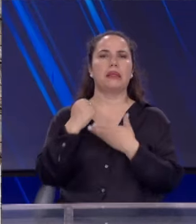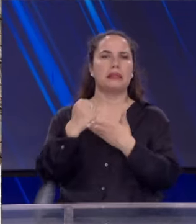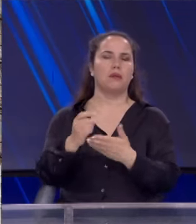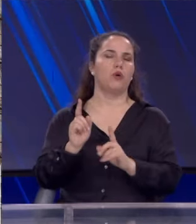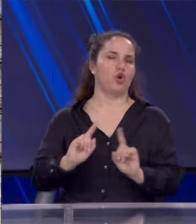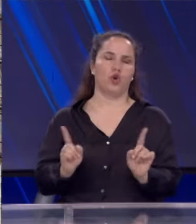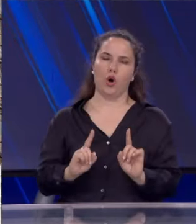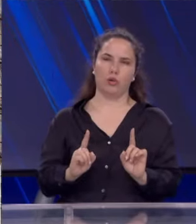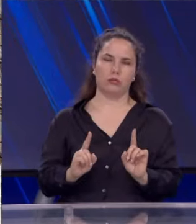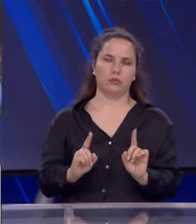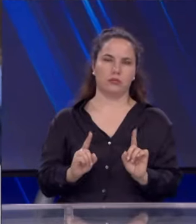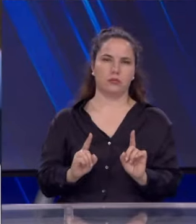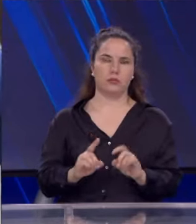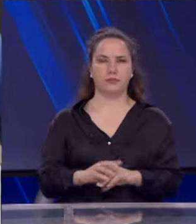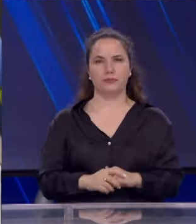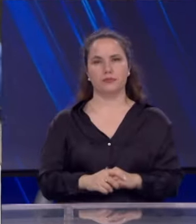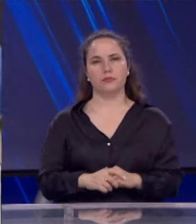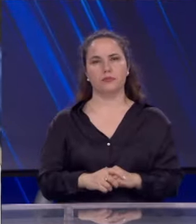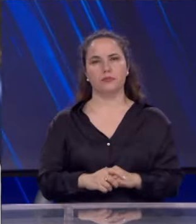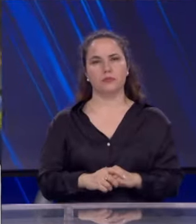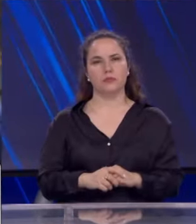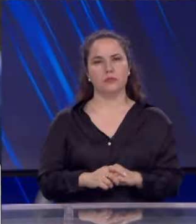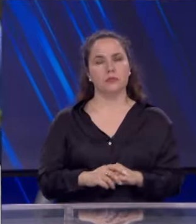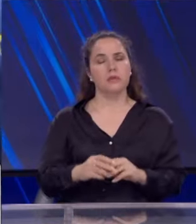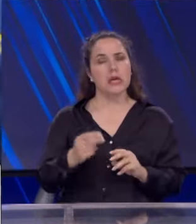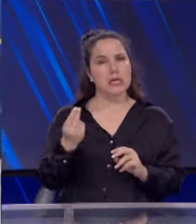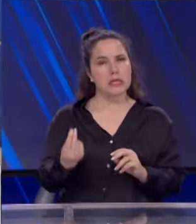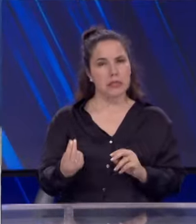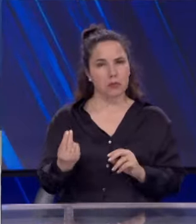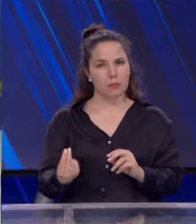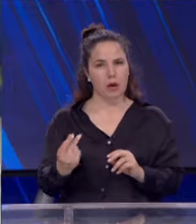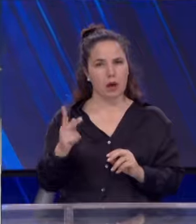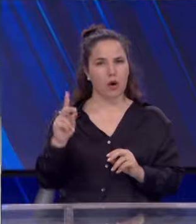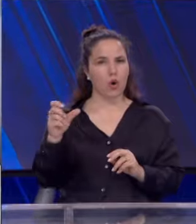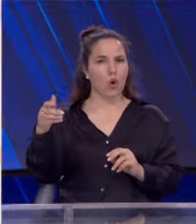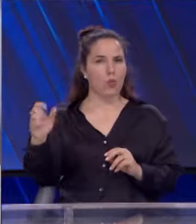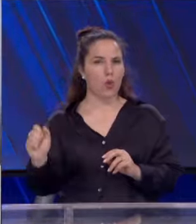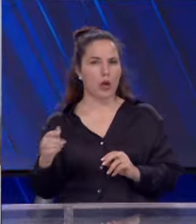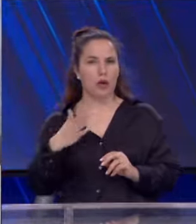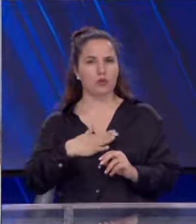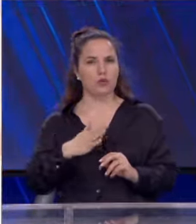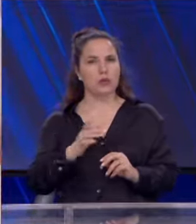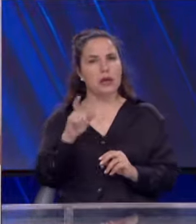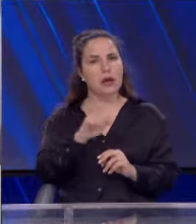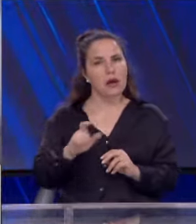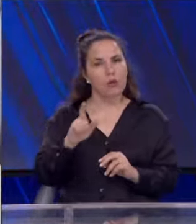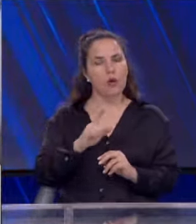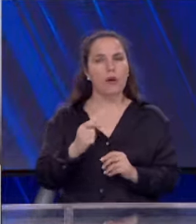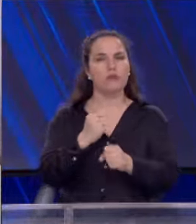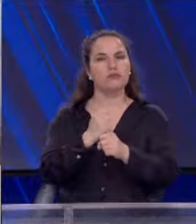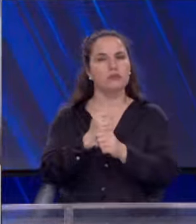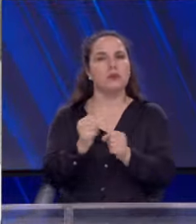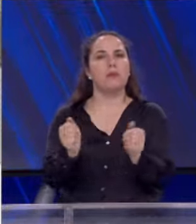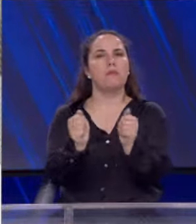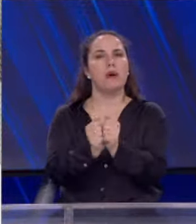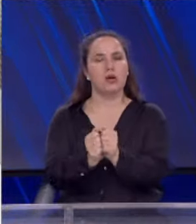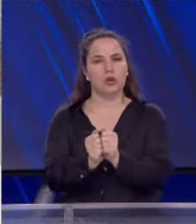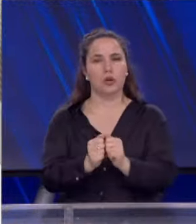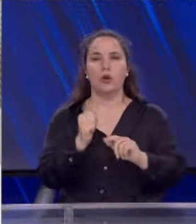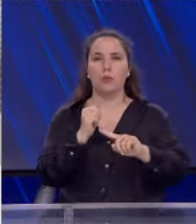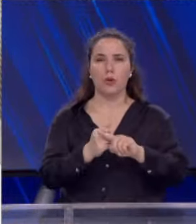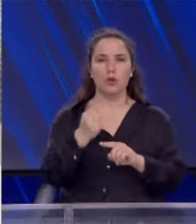çështja e strukturave serbe duhet të trajtohet përmes dialogut të lehtësuar nga Bashkimi Evropian, teksa ka përmendur konfiskimin e dinarëve serb